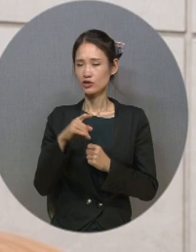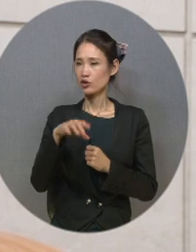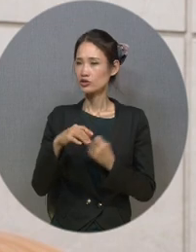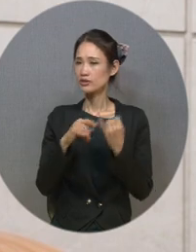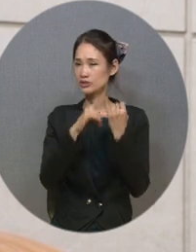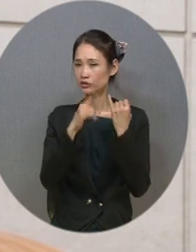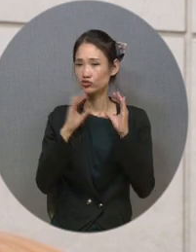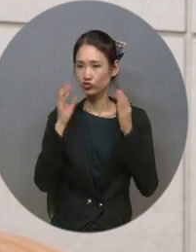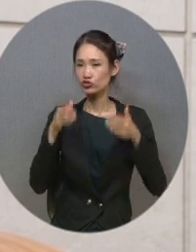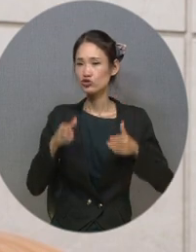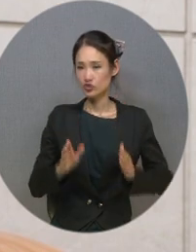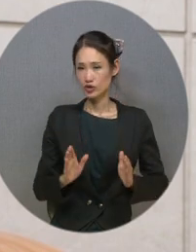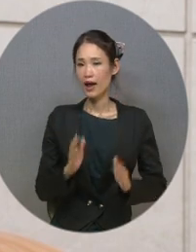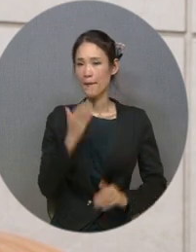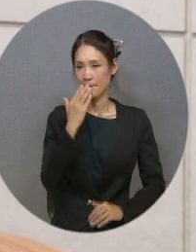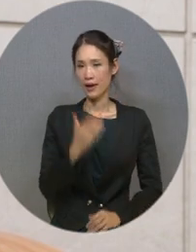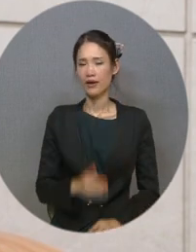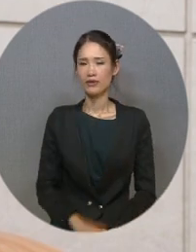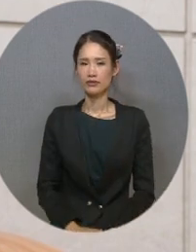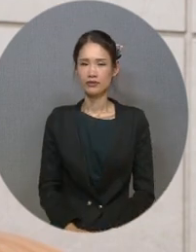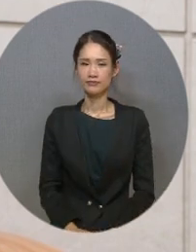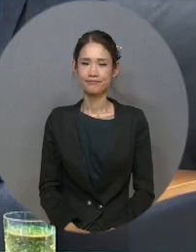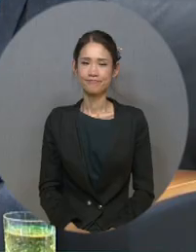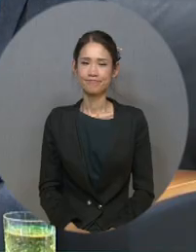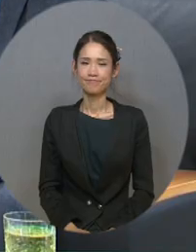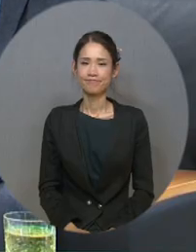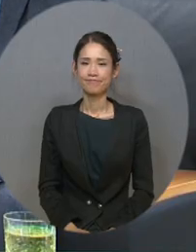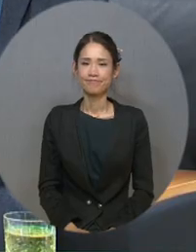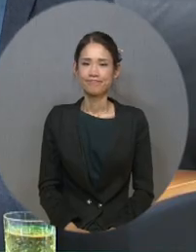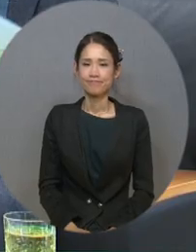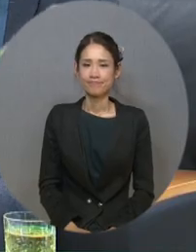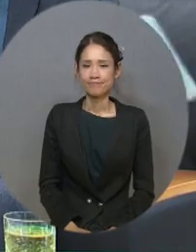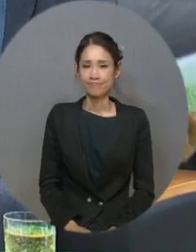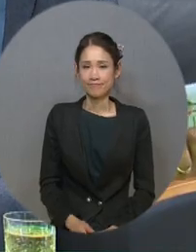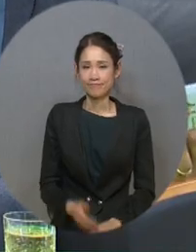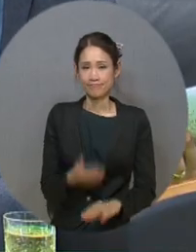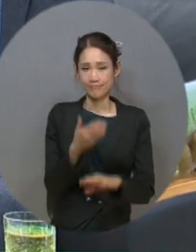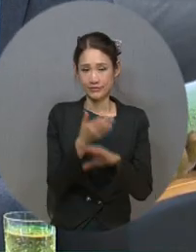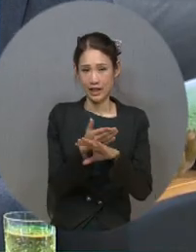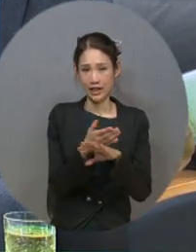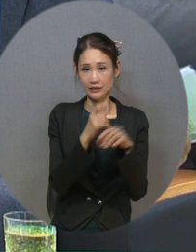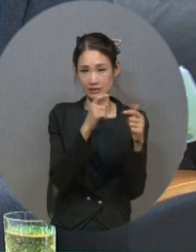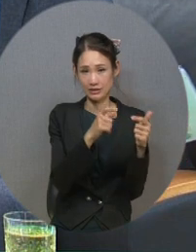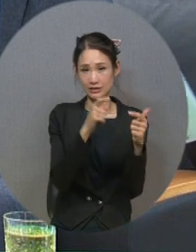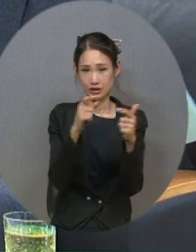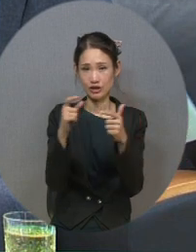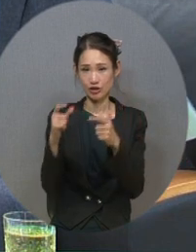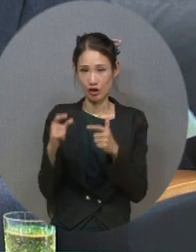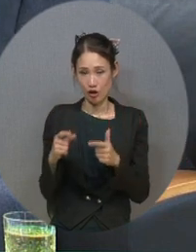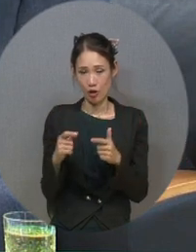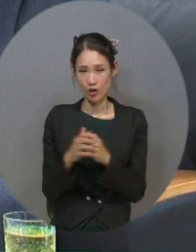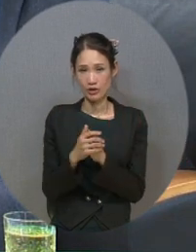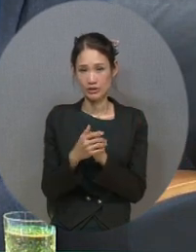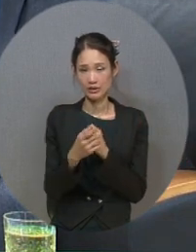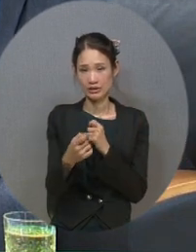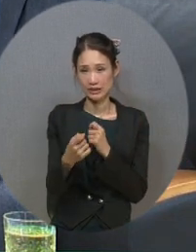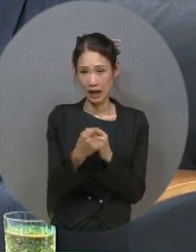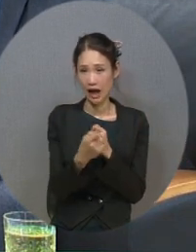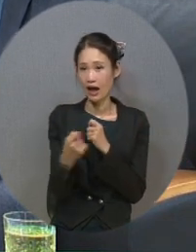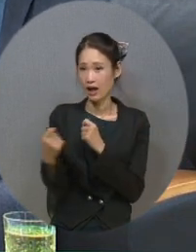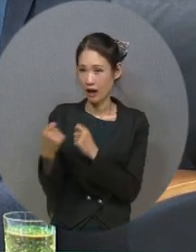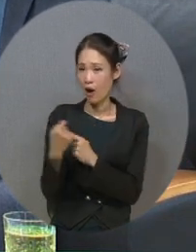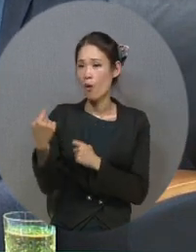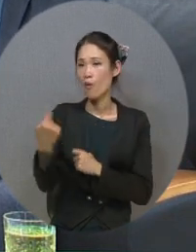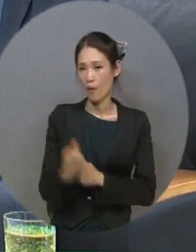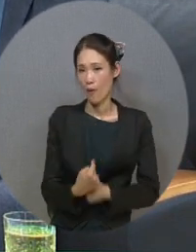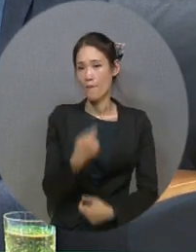여기서 출산할 수 있고 또 지역 인근 지역에서도 올 수 있다.